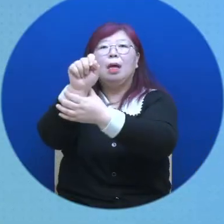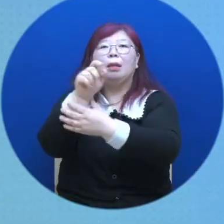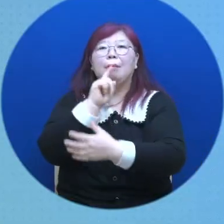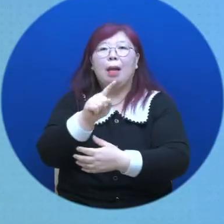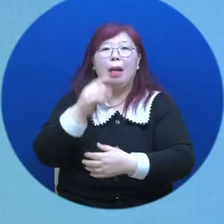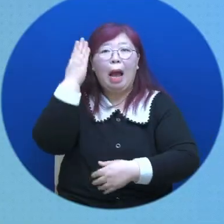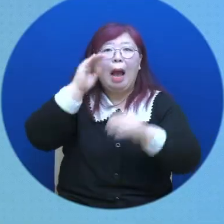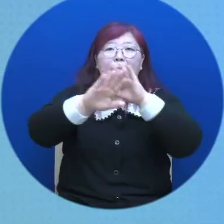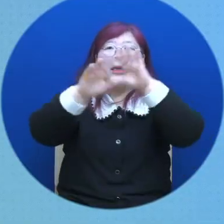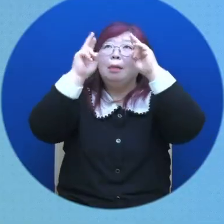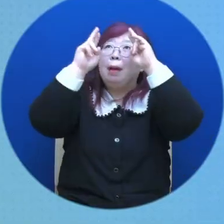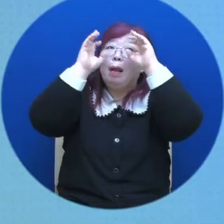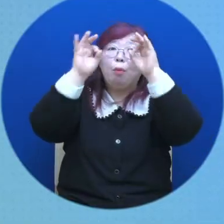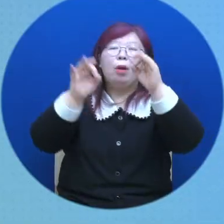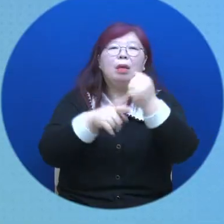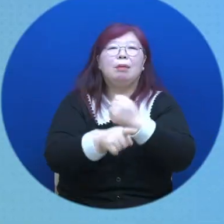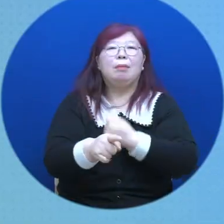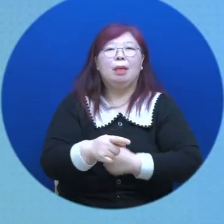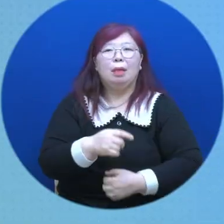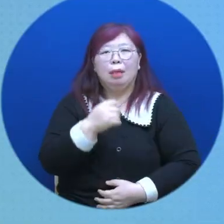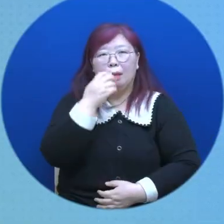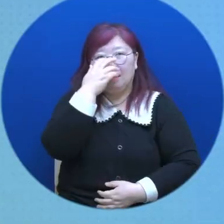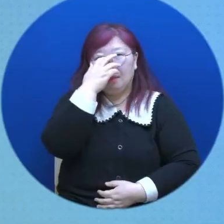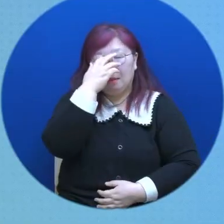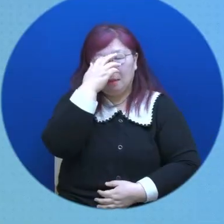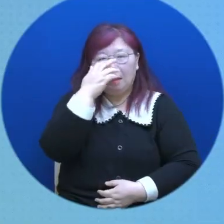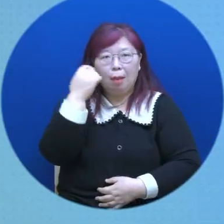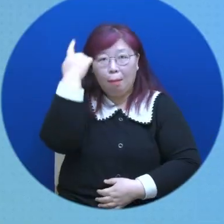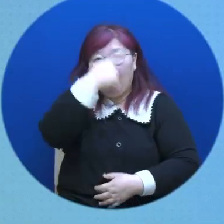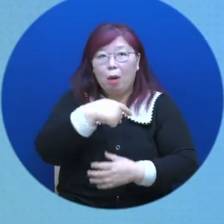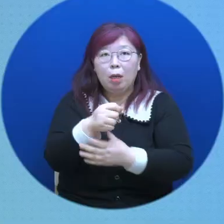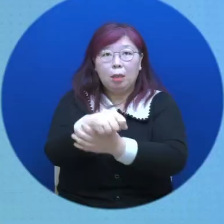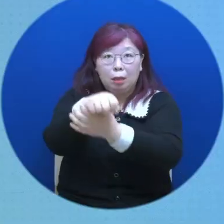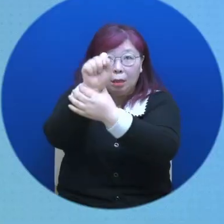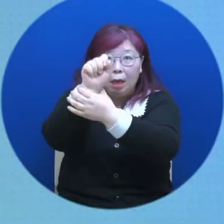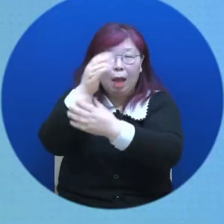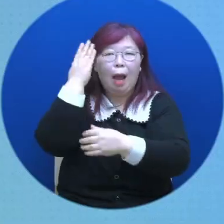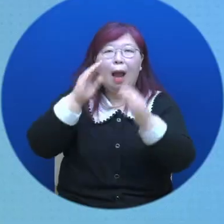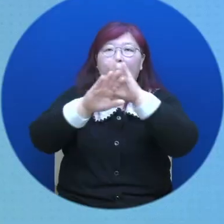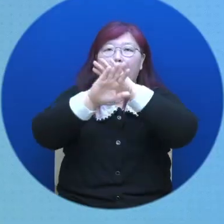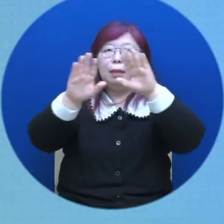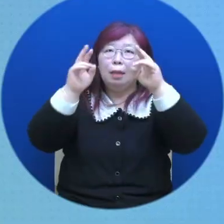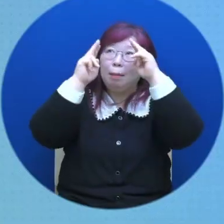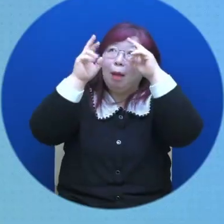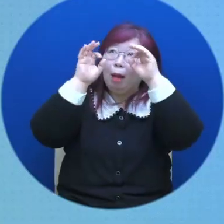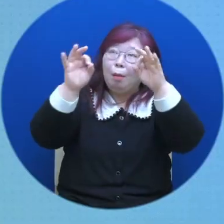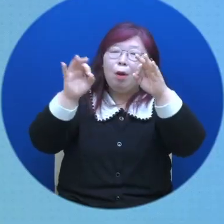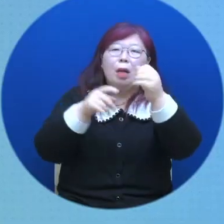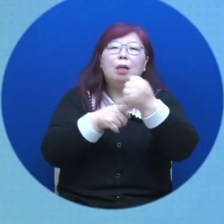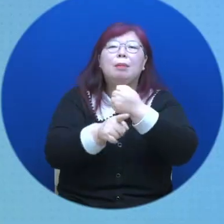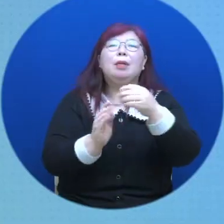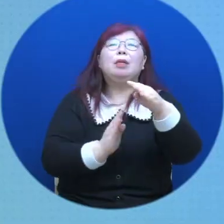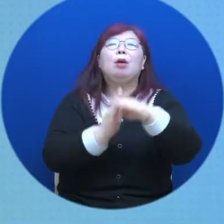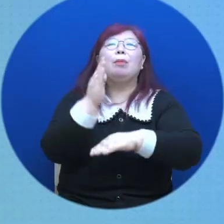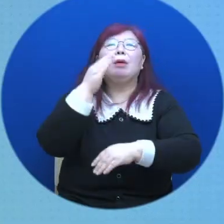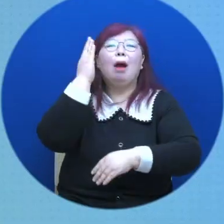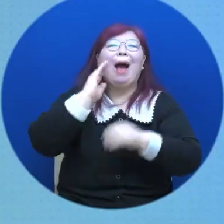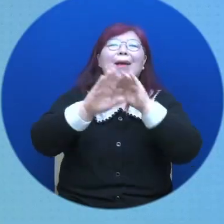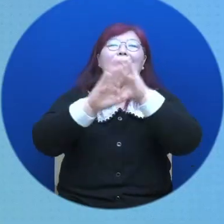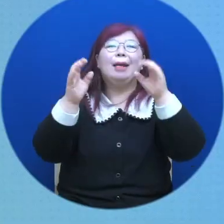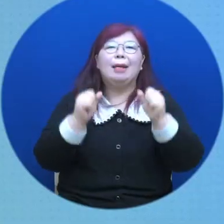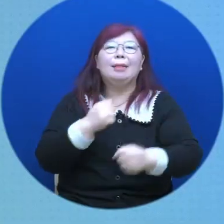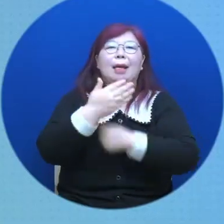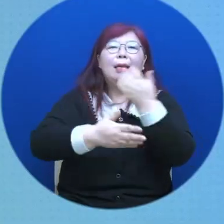하늘을 보라는 말이죠. 머리를 들라는 말은 단순히 하늘을 보라는 뜻을 넘어서서 하늘에 계신